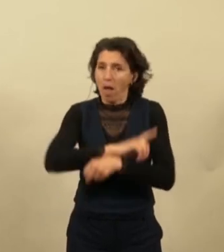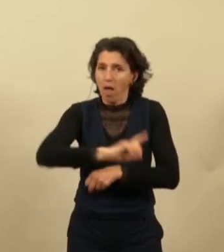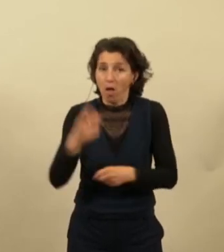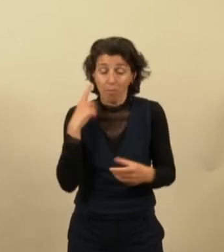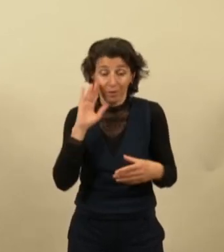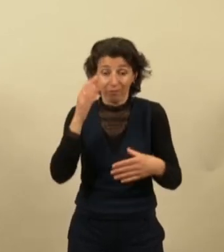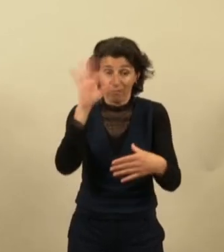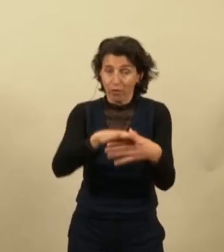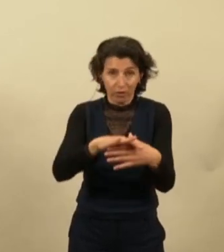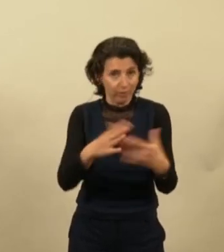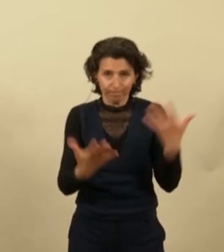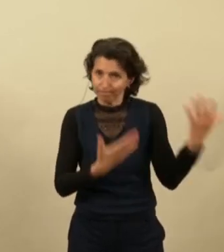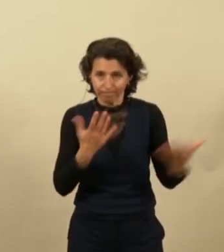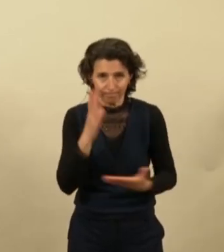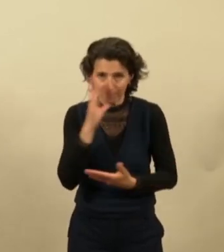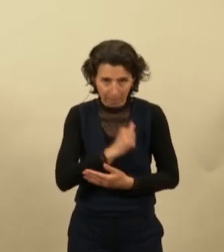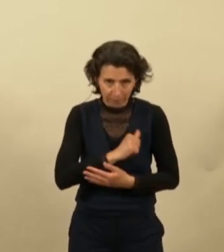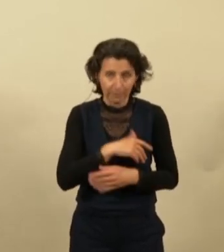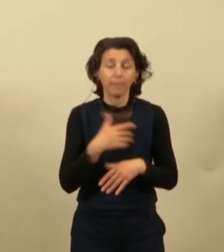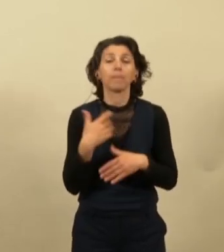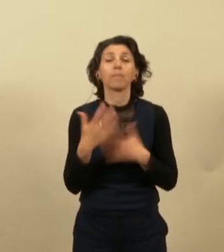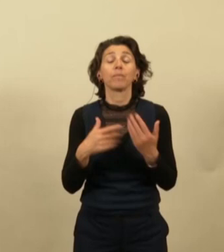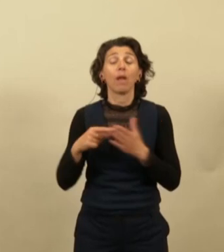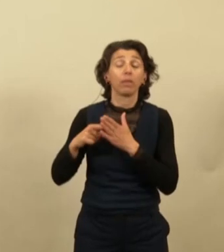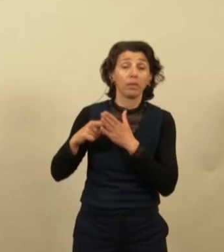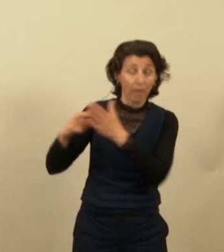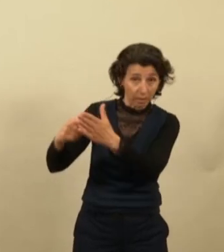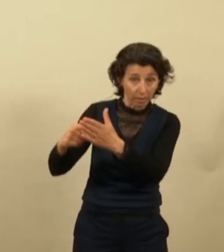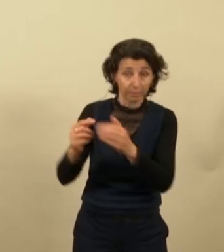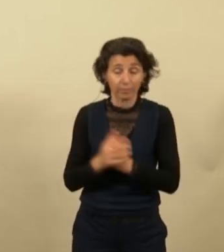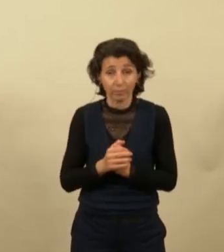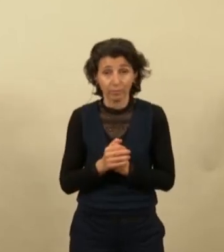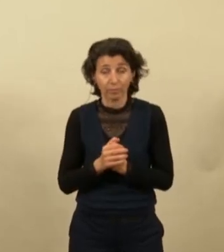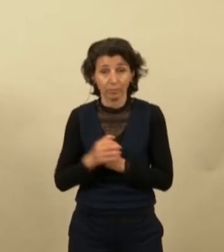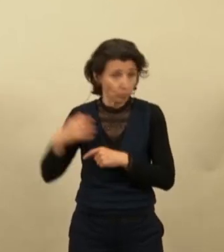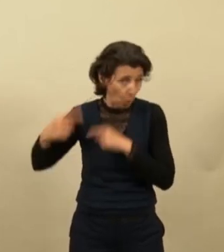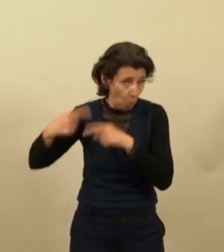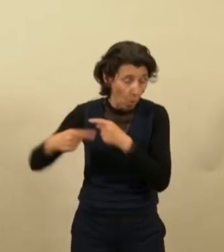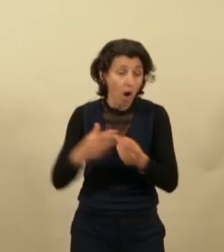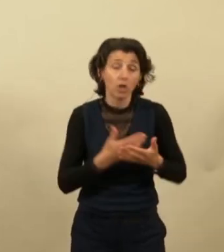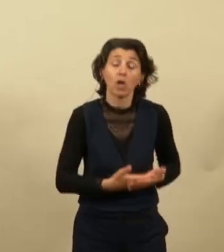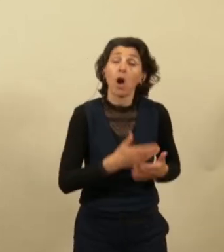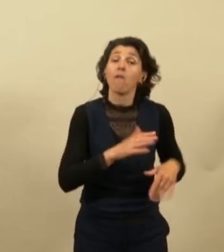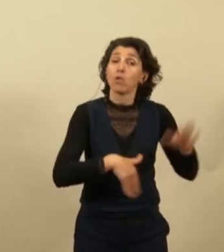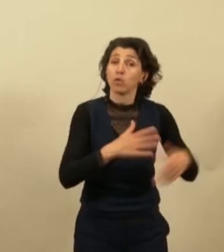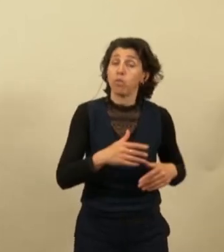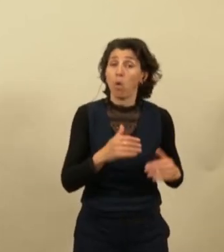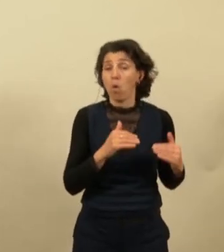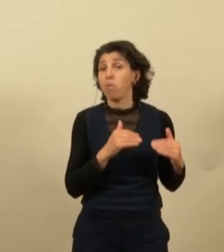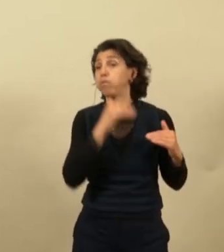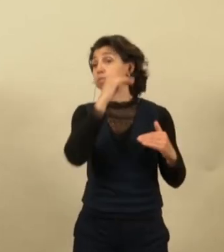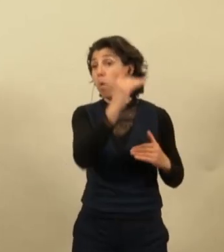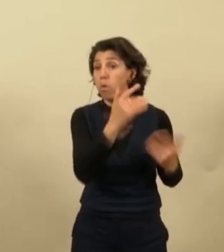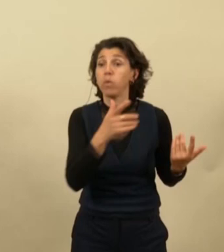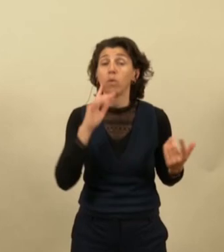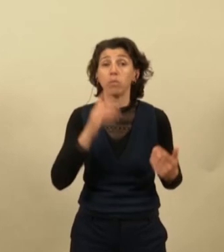cause l'encours de la dette et le niveau des charges de fonctionnement sont élevés et impactent fortement la capacité